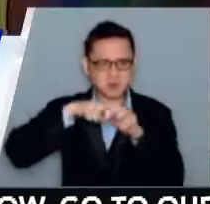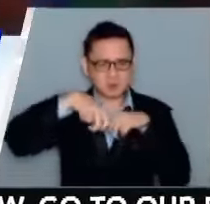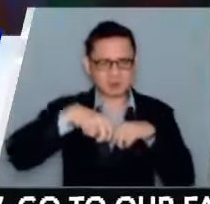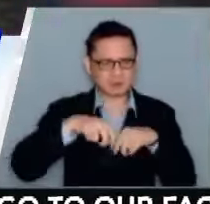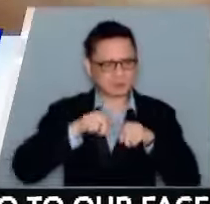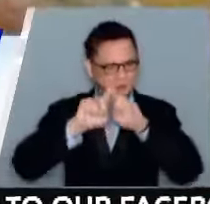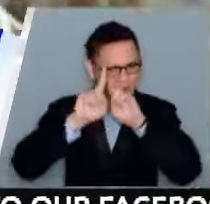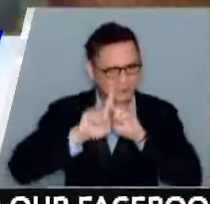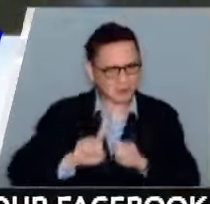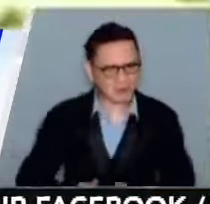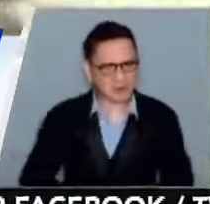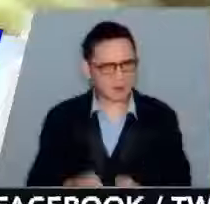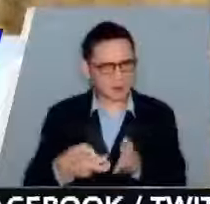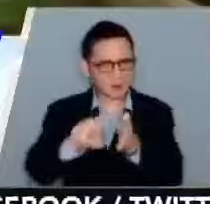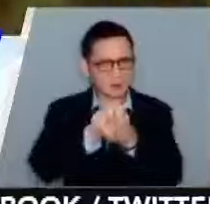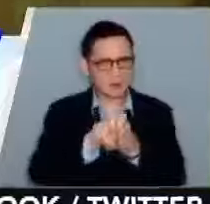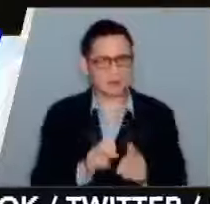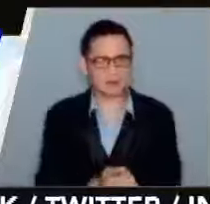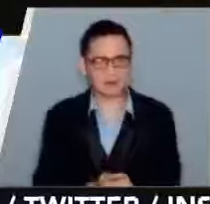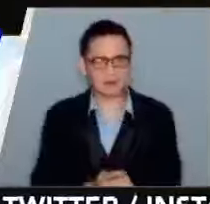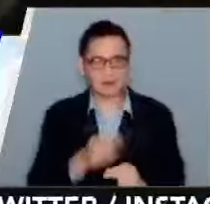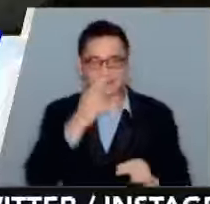Masasayang palaro.